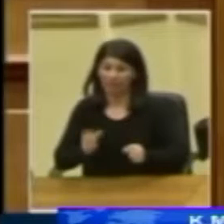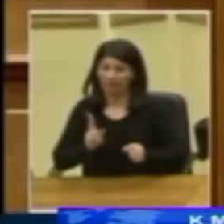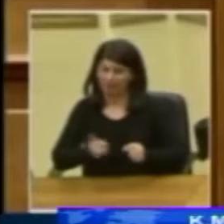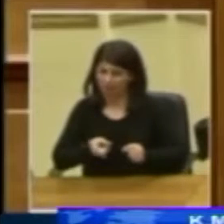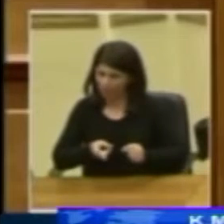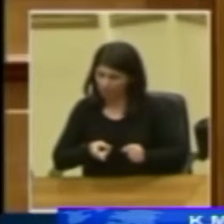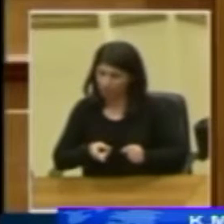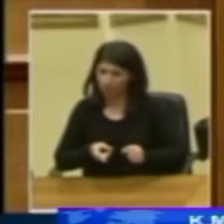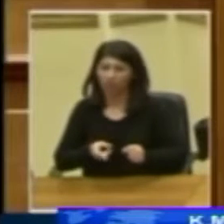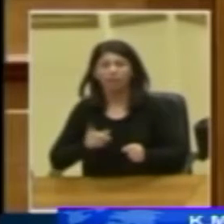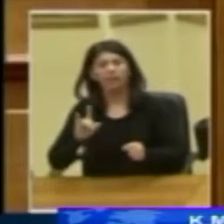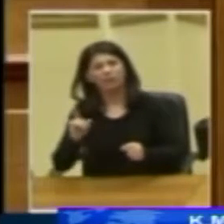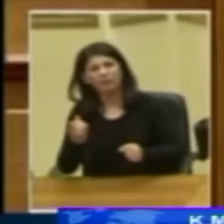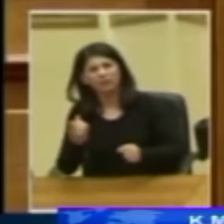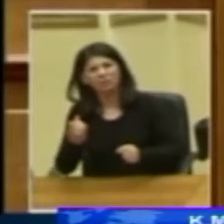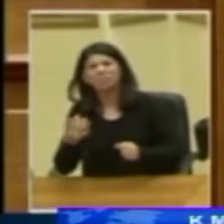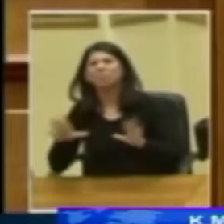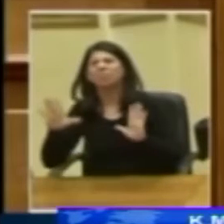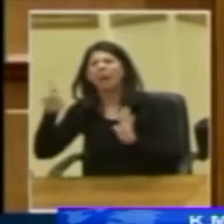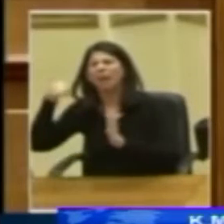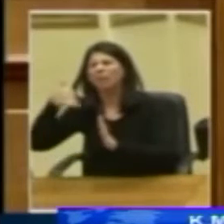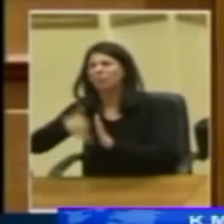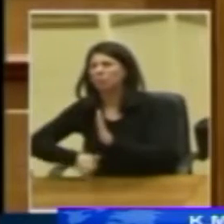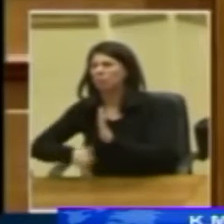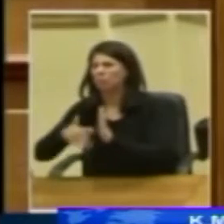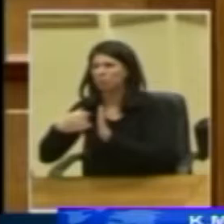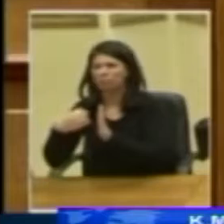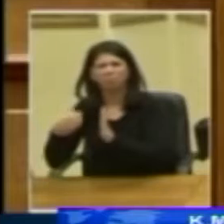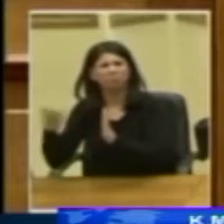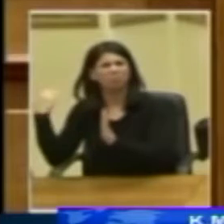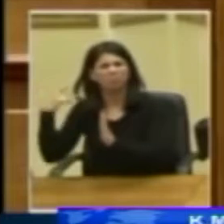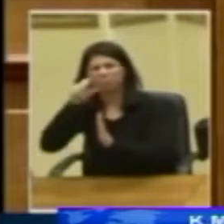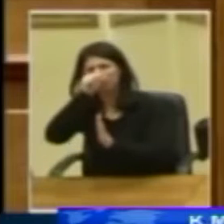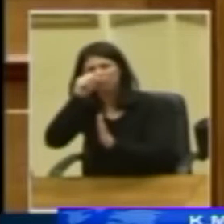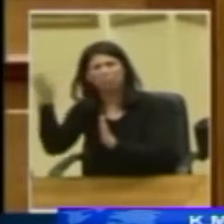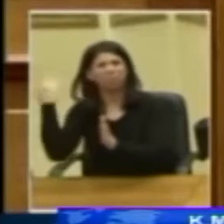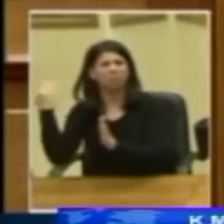επικίνδυνες είτε από ανούσιους βερμπαλισμούς και παροχημένα συνθήματα.